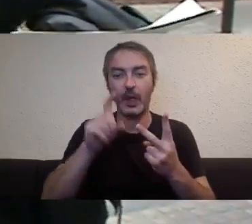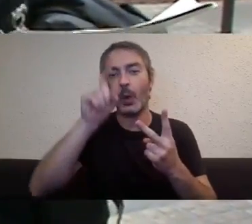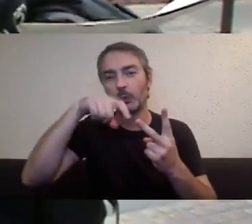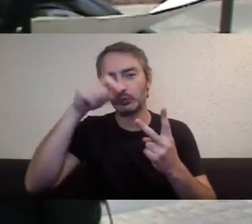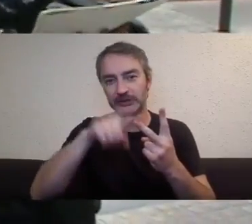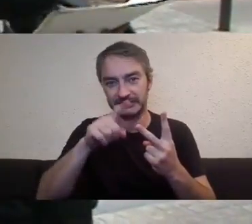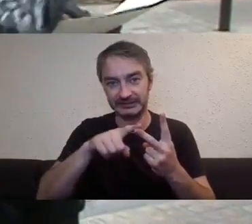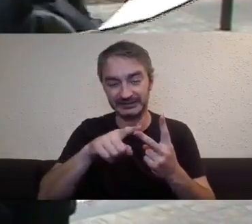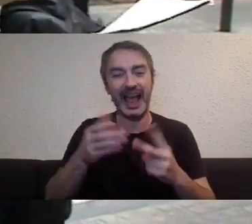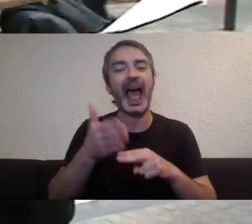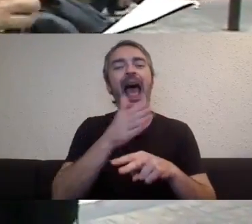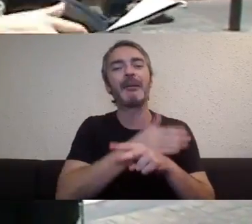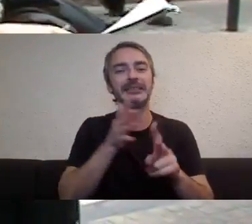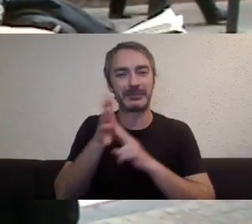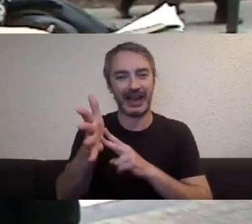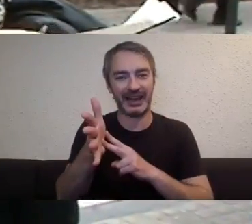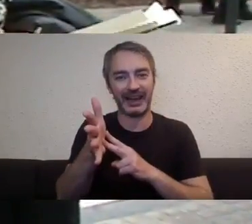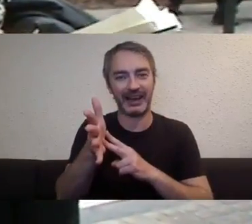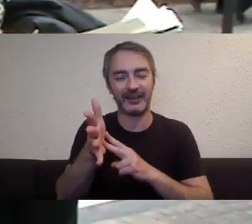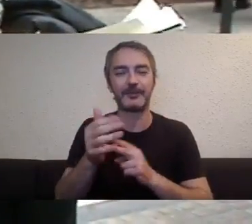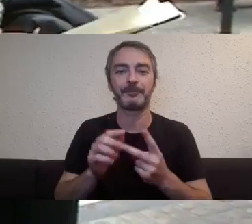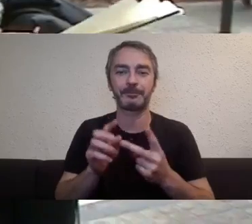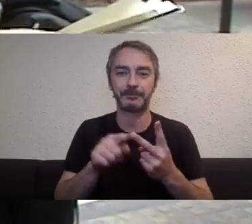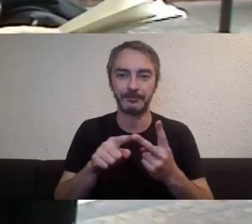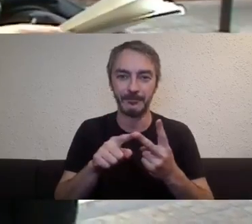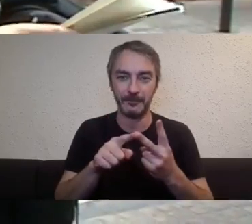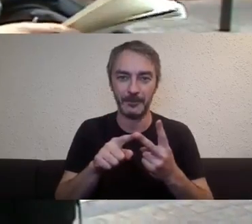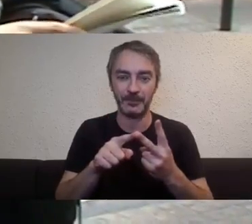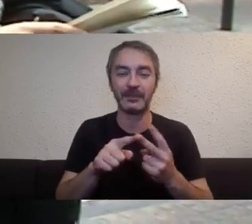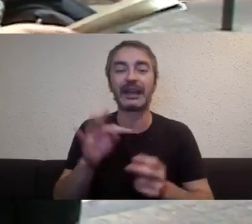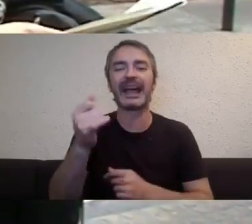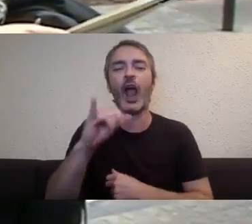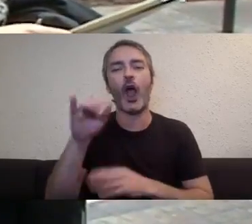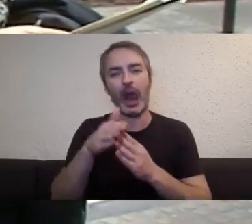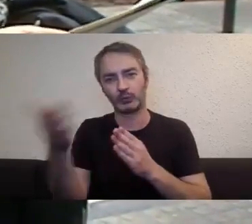que comentàvem abans, que estava al costat del Tajo. I després l'altra...